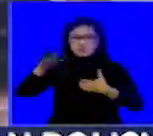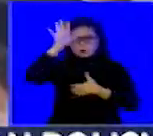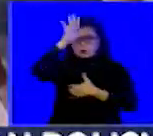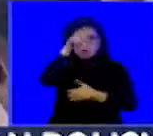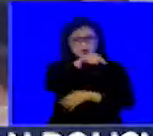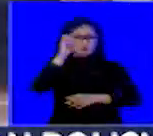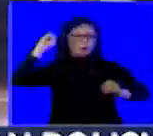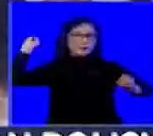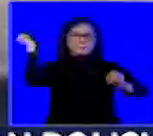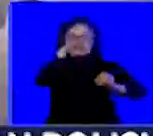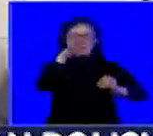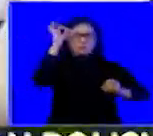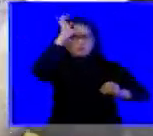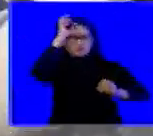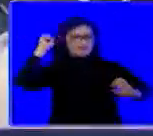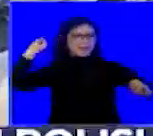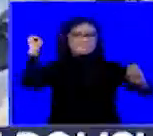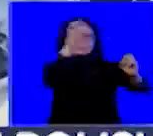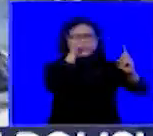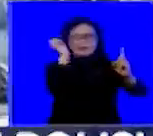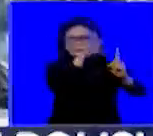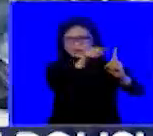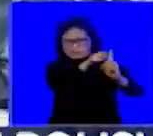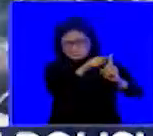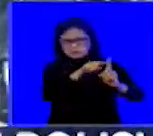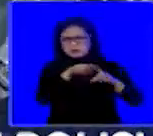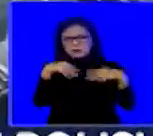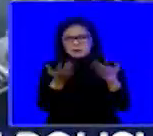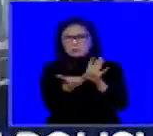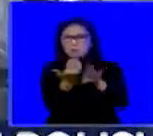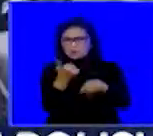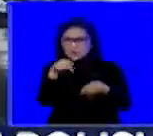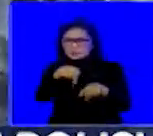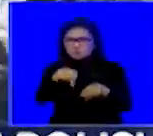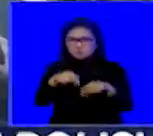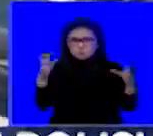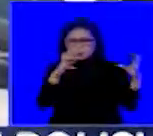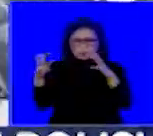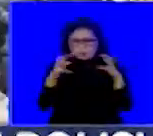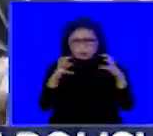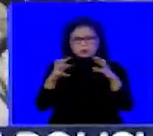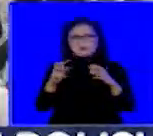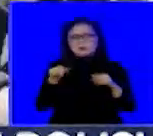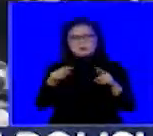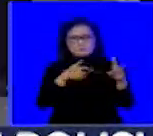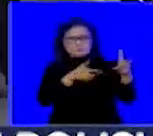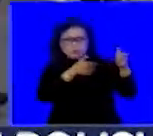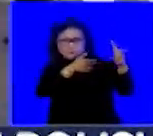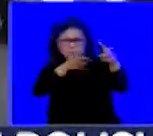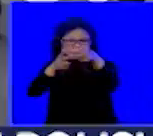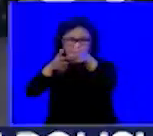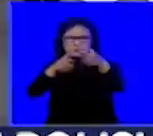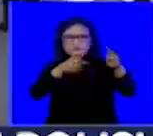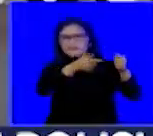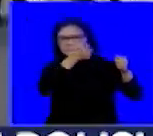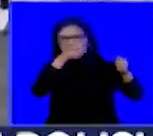dan batu. Mencegah keributan meluas, polisi membubarkan massa dengan tembakan gas air mata.